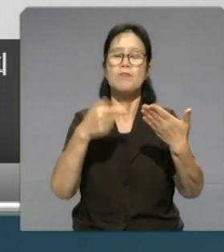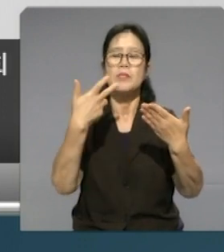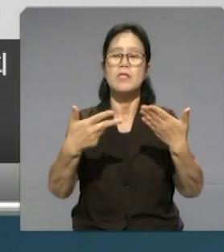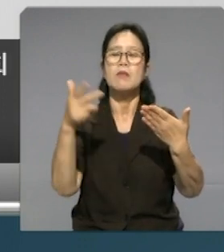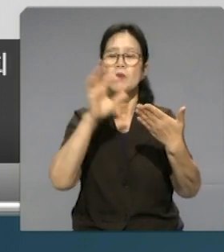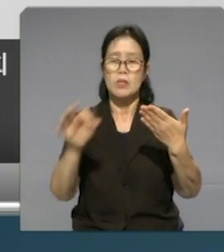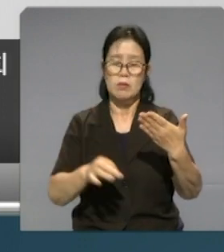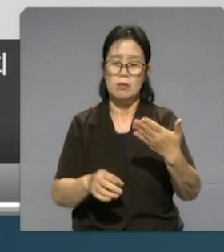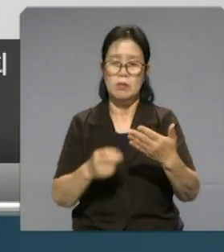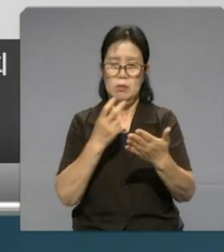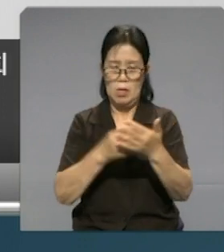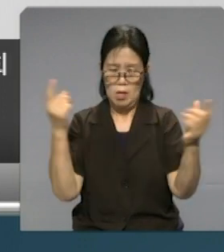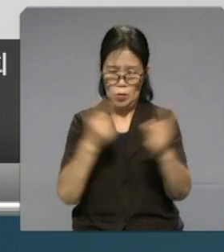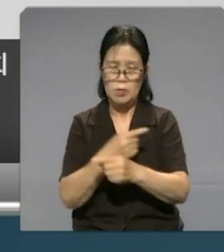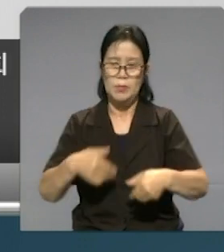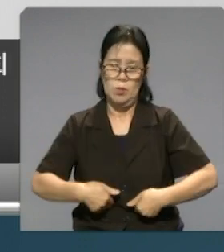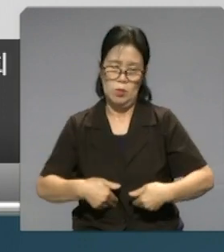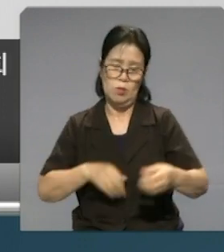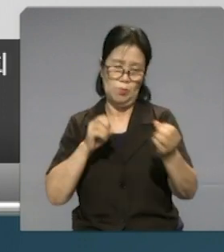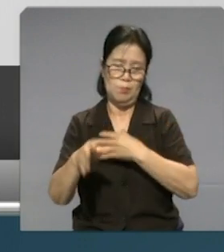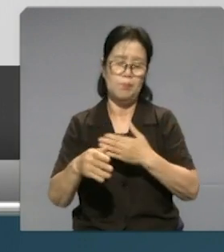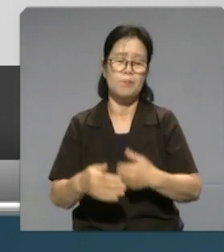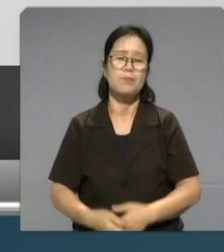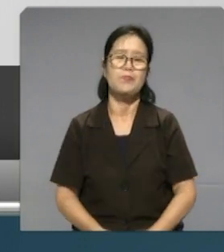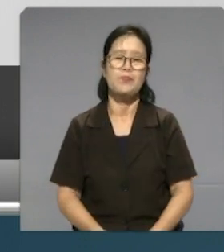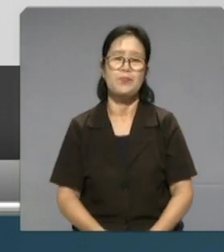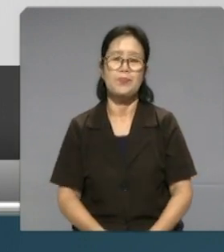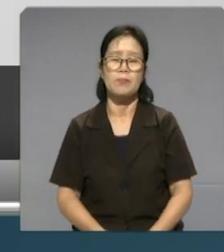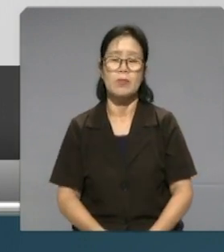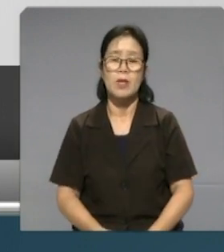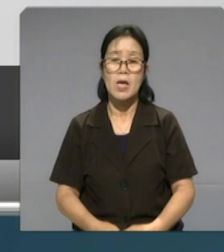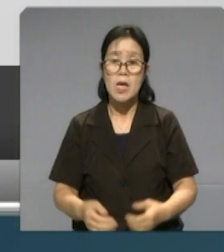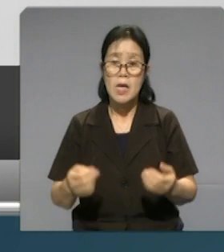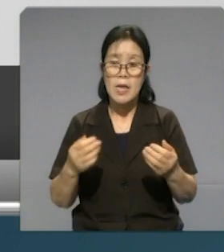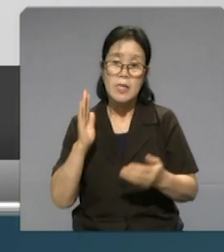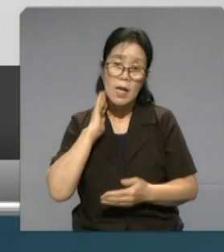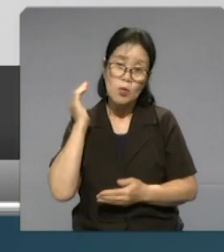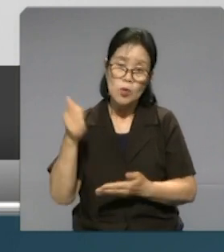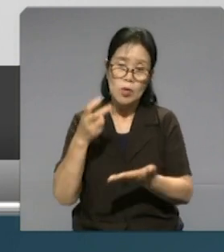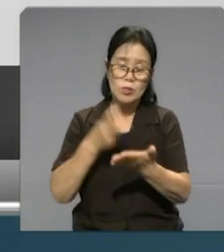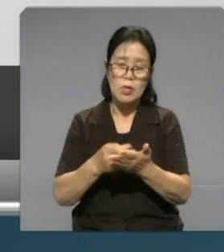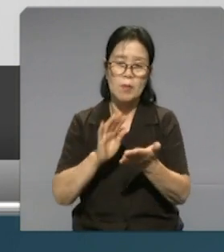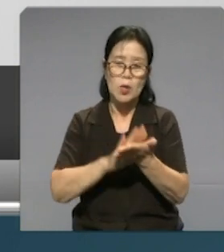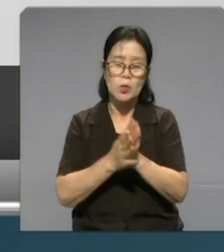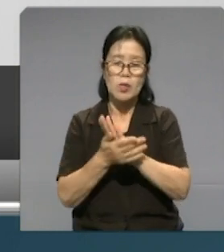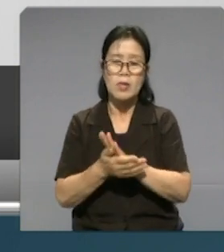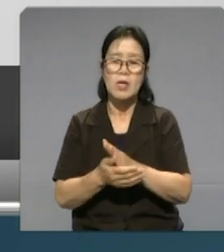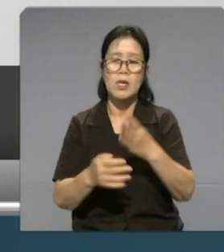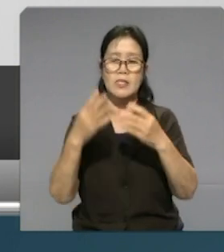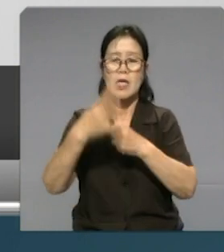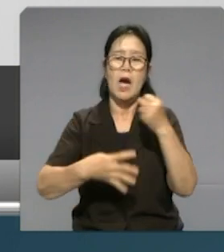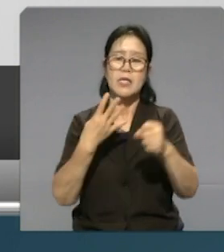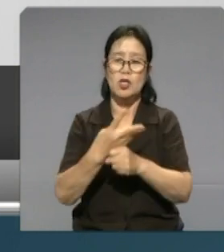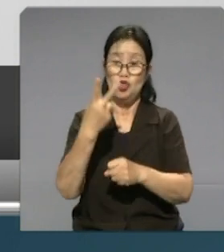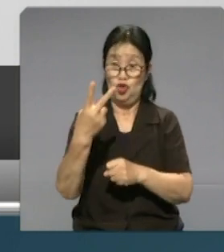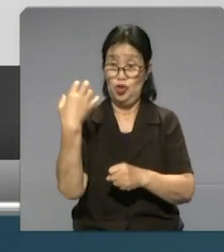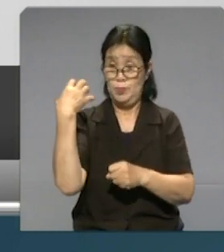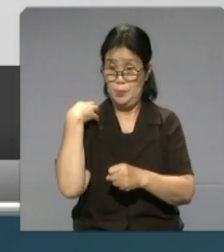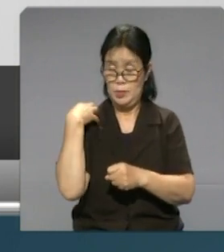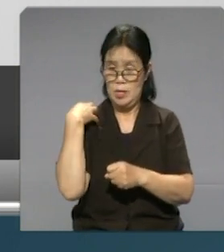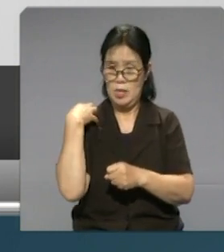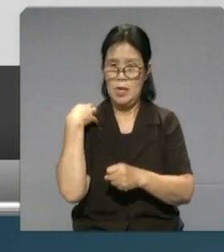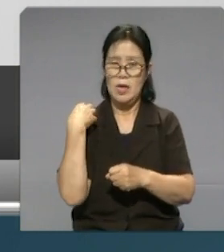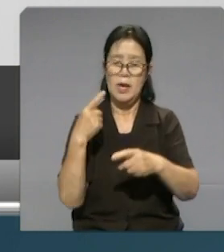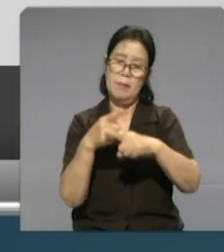개헌이 필요하다고 답했고, 개헌을 통한 대통령제 변화에 대해선 4년 중임제 선호 의견이